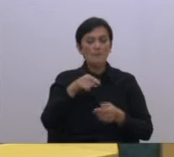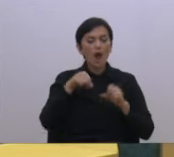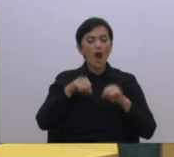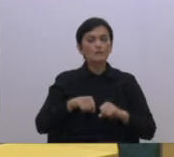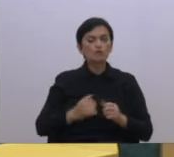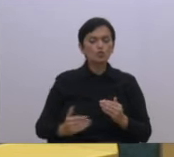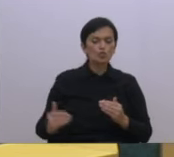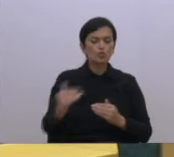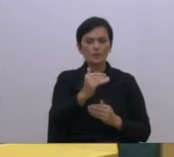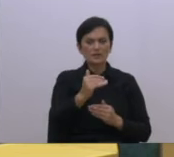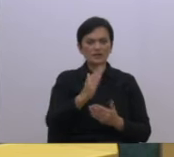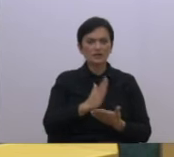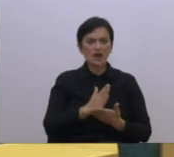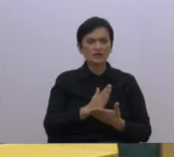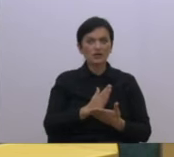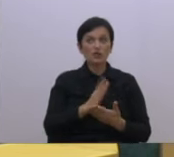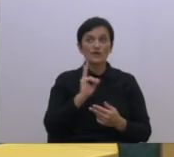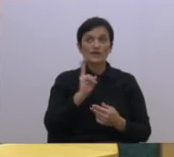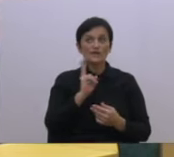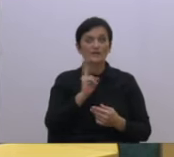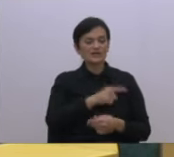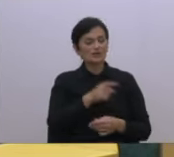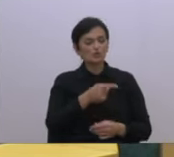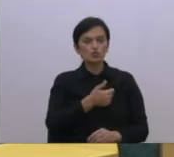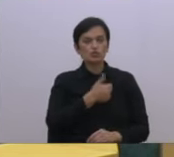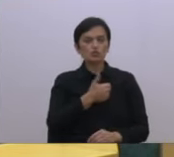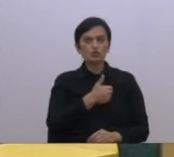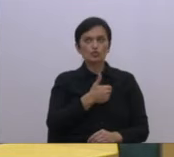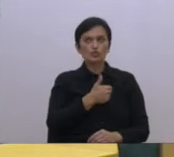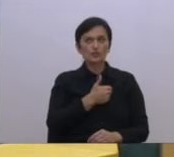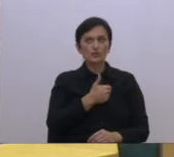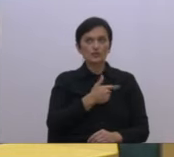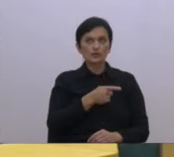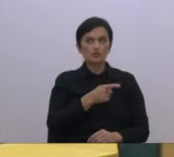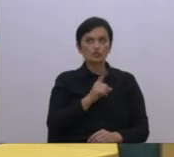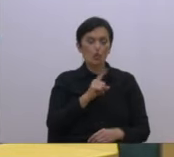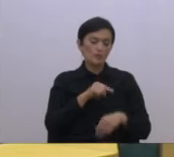უპირატეს, უფრო მეტიც. და არა ვიღაცის სურვილი, რომ მას ეს